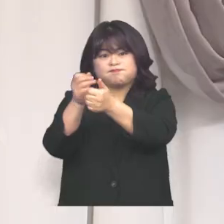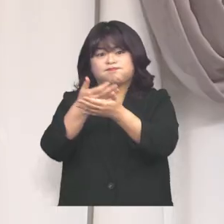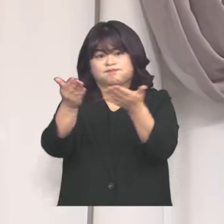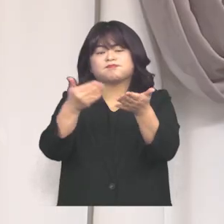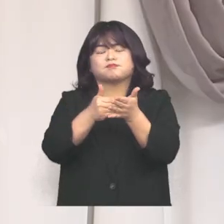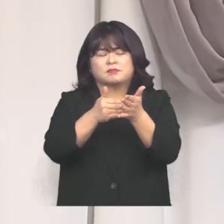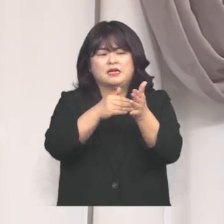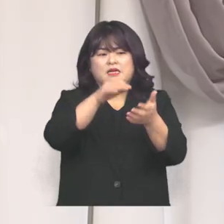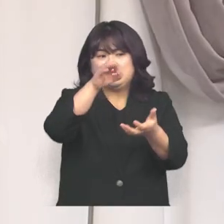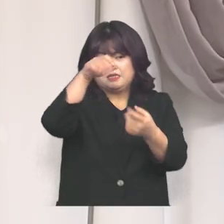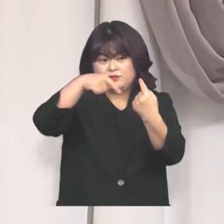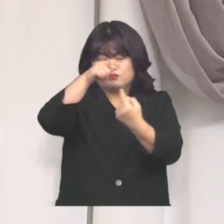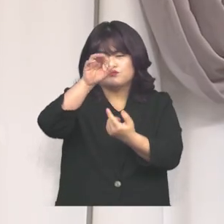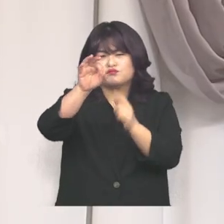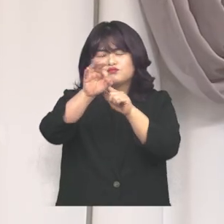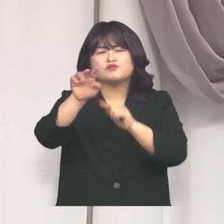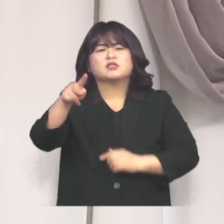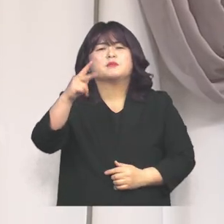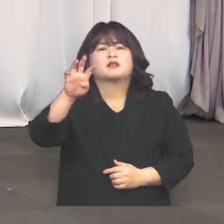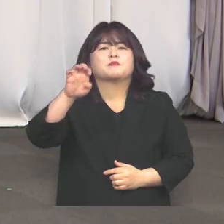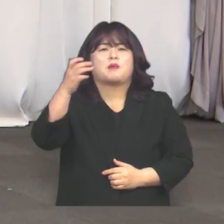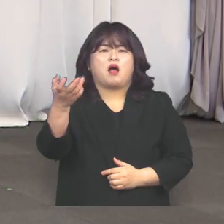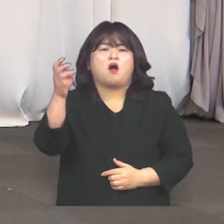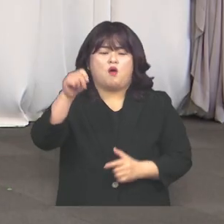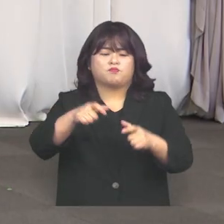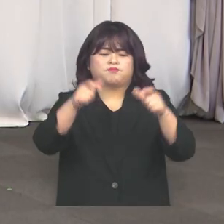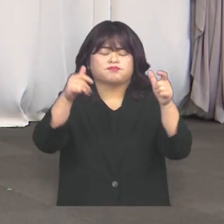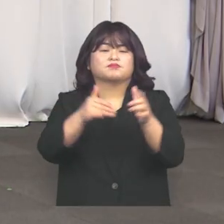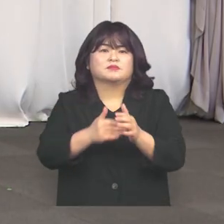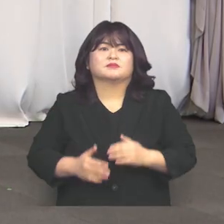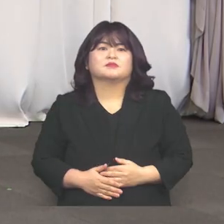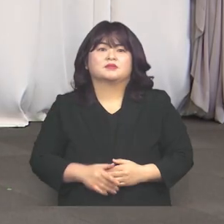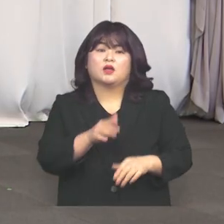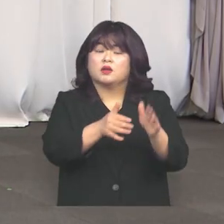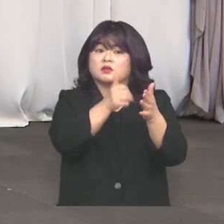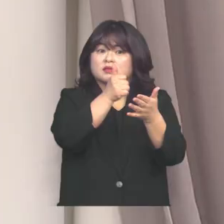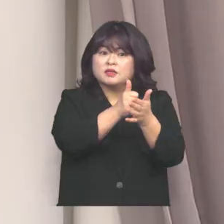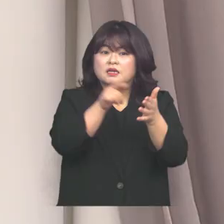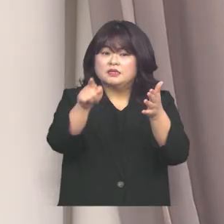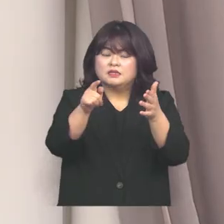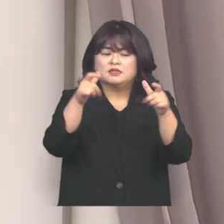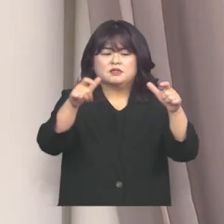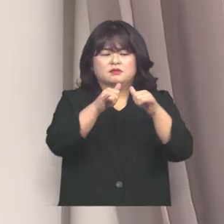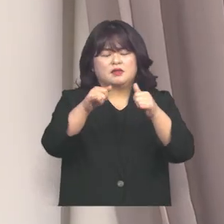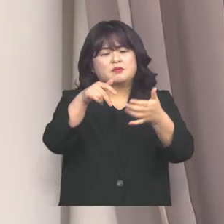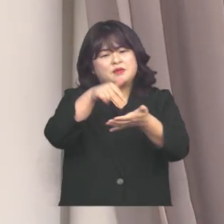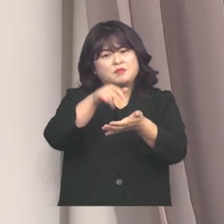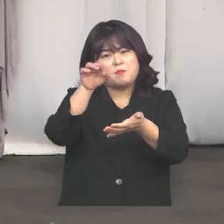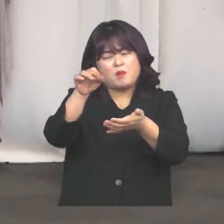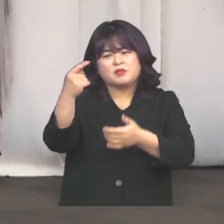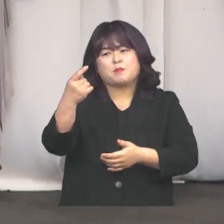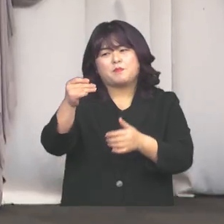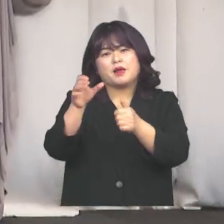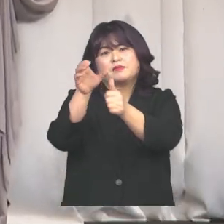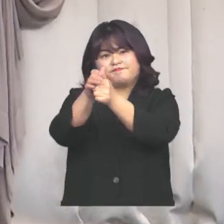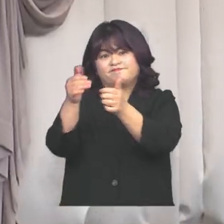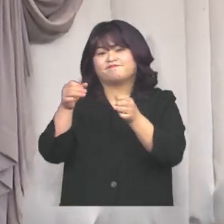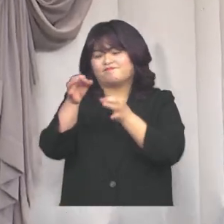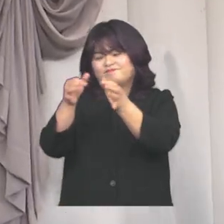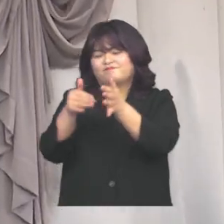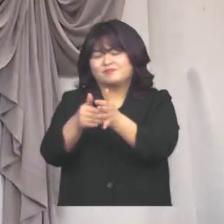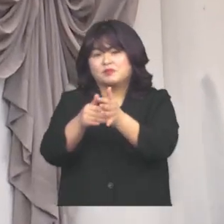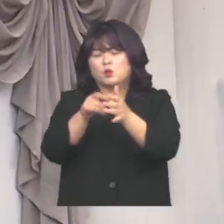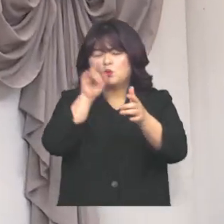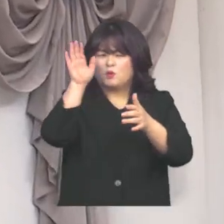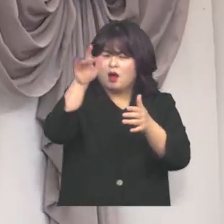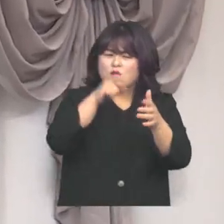지원했고 기금 규모도 248억 원으로 성장했습니다. 이상일 시장은 이날 시민 자격으로 장학금 1,000만 원을